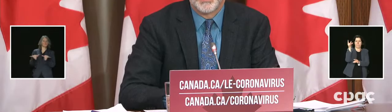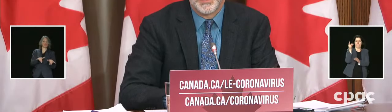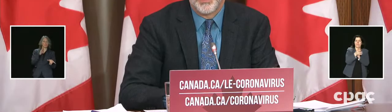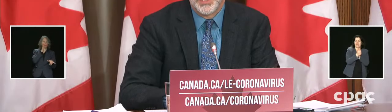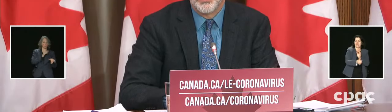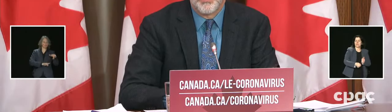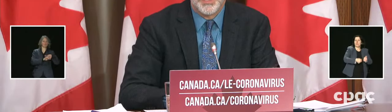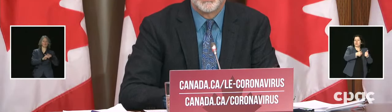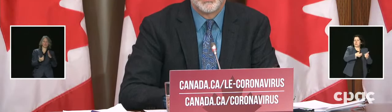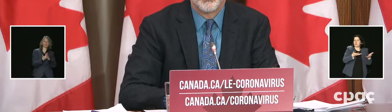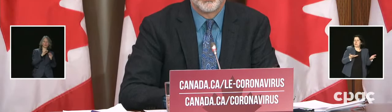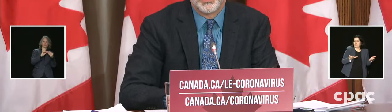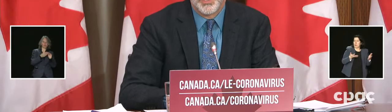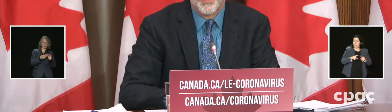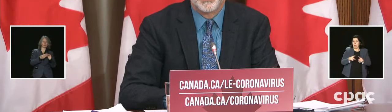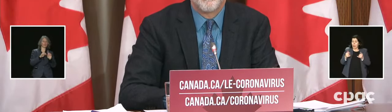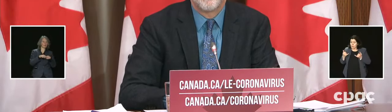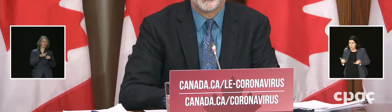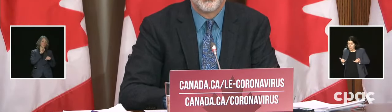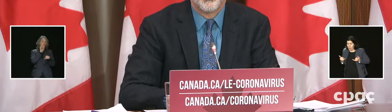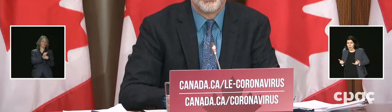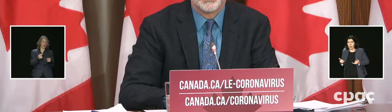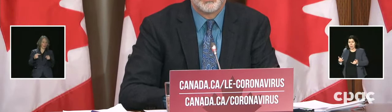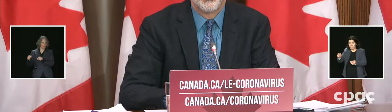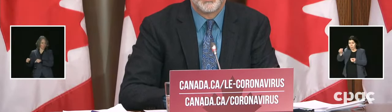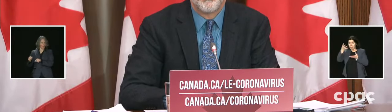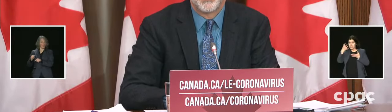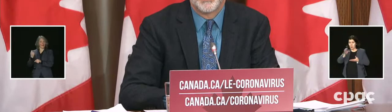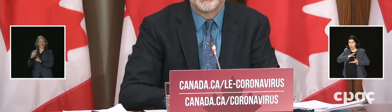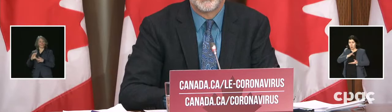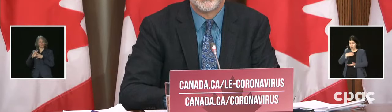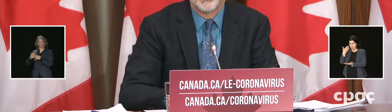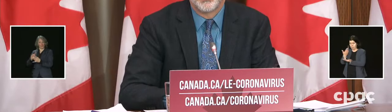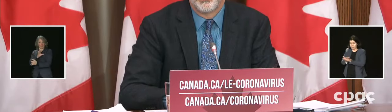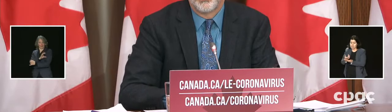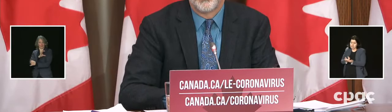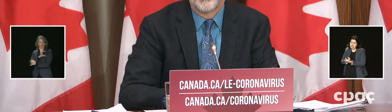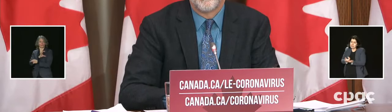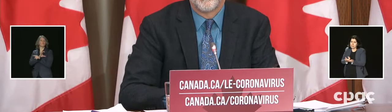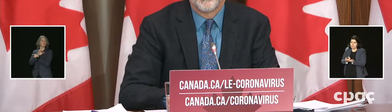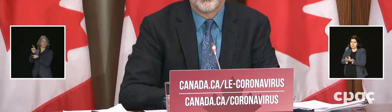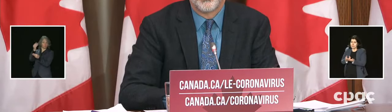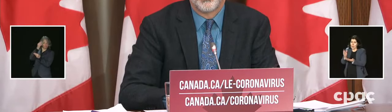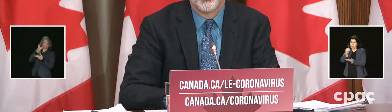le vaccin. Mais actuellement, sur la base d'informations qu'on a, c'est le taux d'efficacité